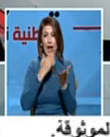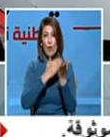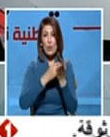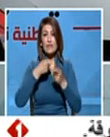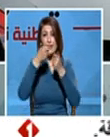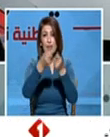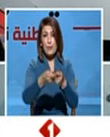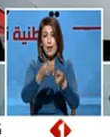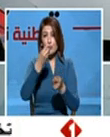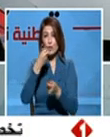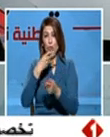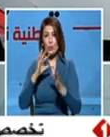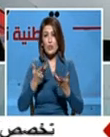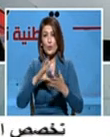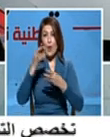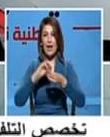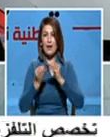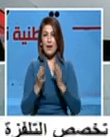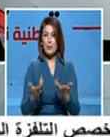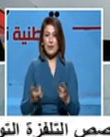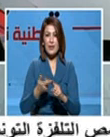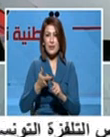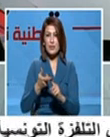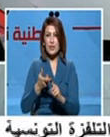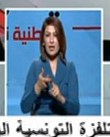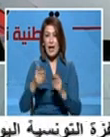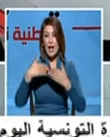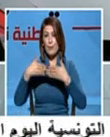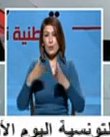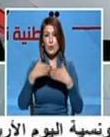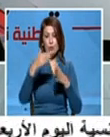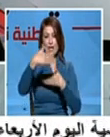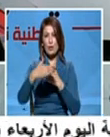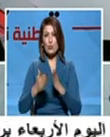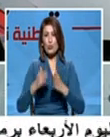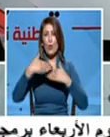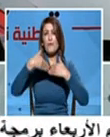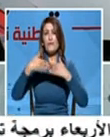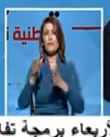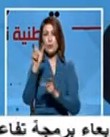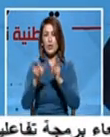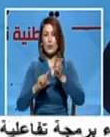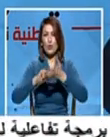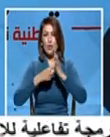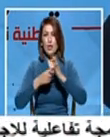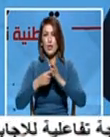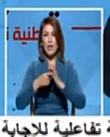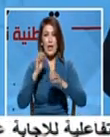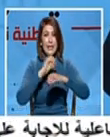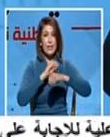ترتيبيه ومراسيم. شنو حلها؟ الصندوق راهو مفتوح لكل، يقعد ايجابي فعال لكل